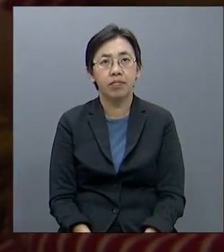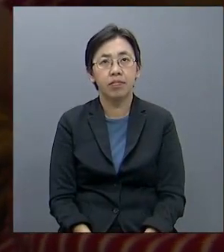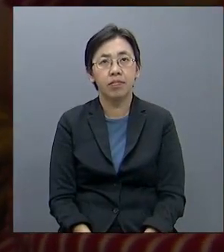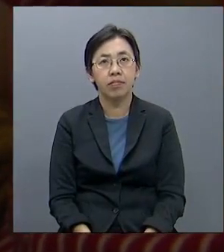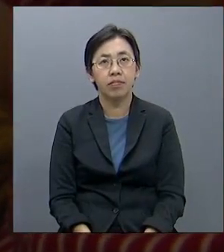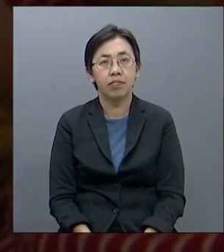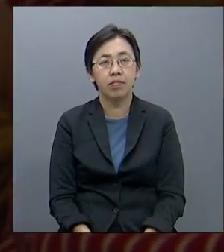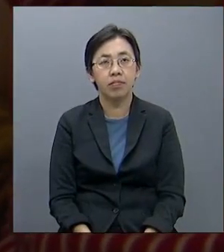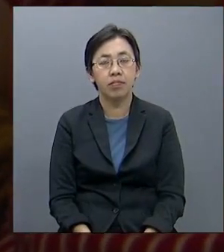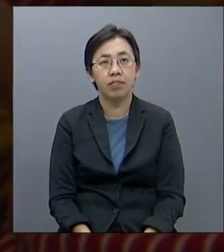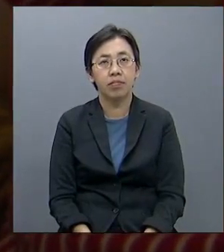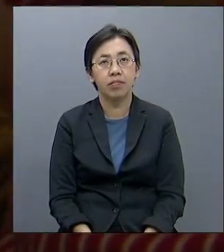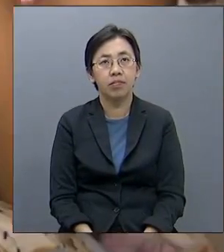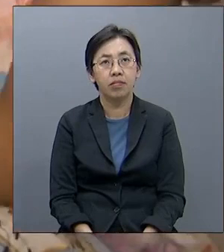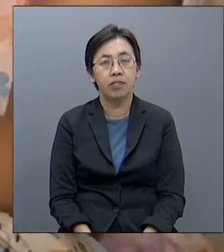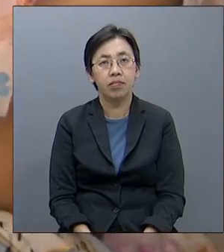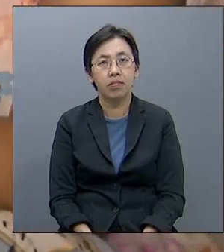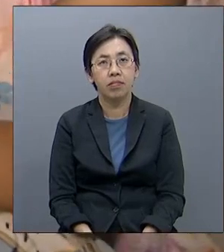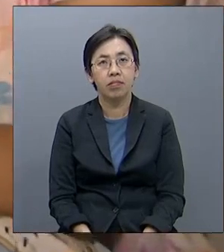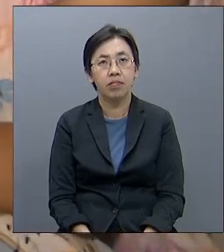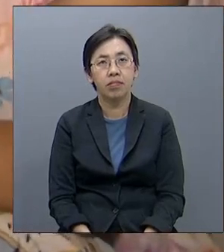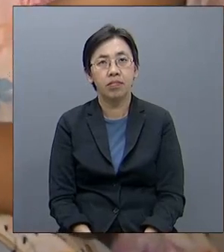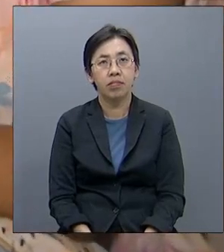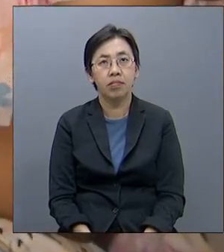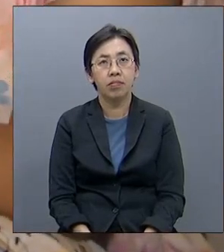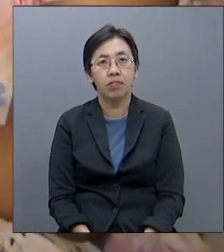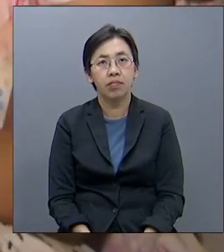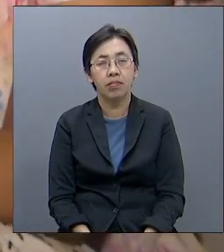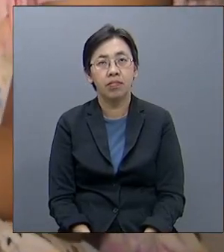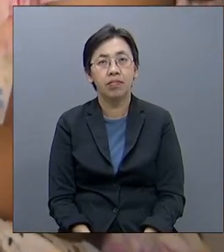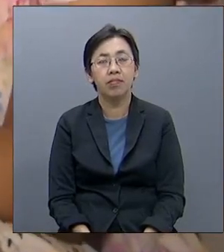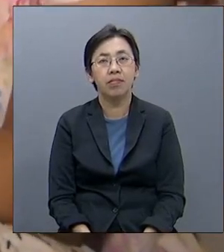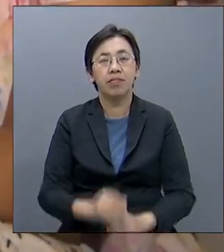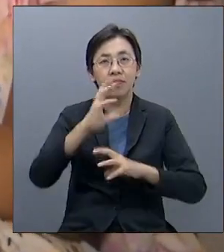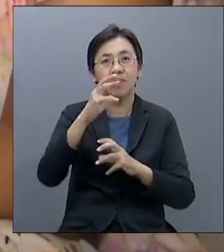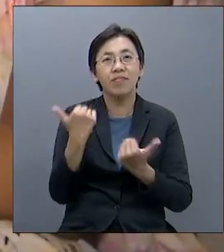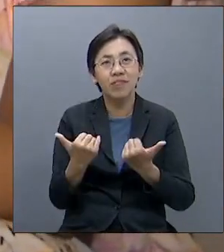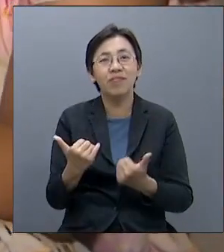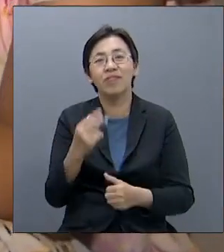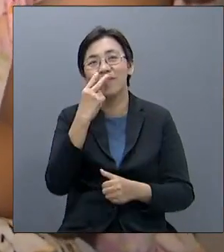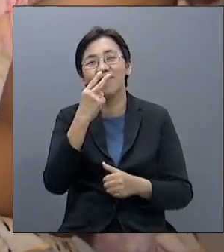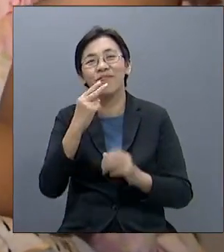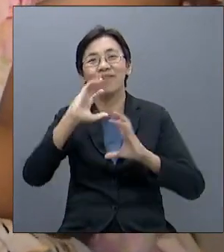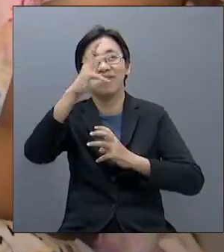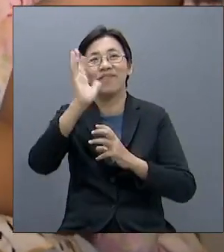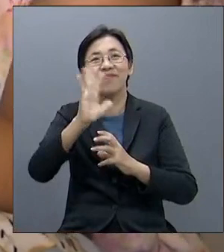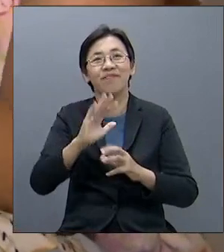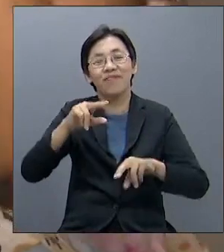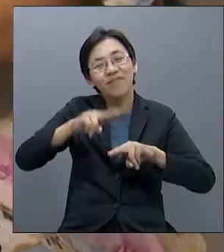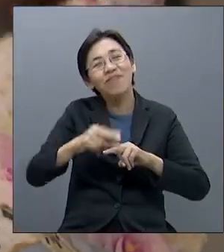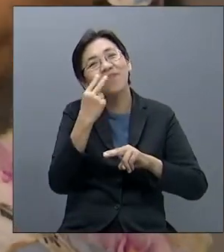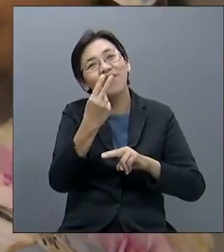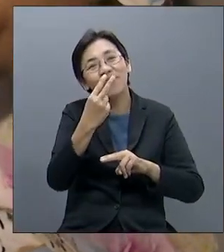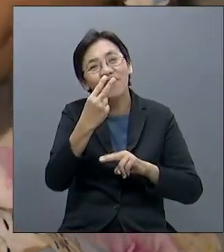วันนี้เจอสตีฟนะคะเจ้าของบทบาทหมอบัตเลนะคะในภาพยนตร์แต่วันนี้ไม่ได้มาอยู่ในจอหนังค่ะมาดูหนังเองเลยเป็นไงคะส